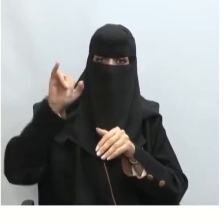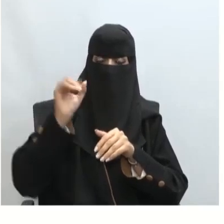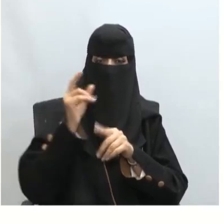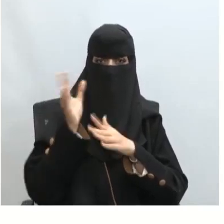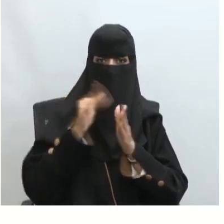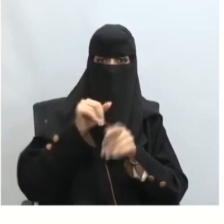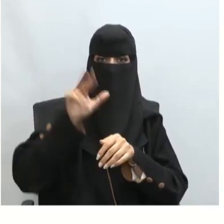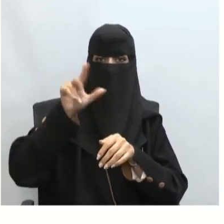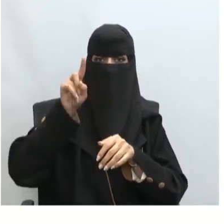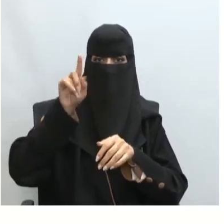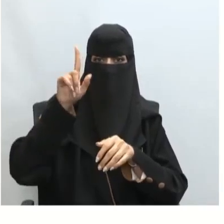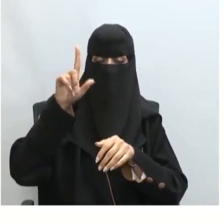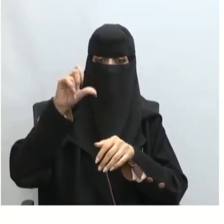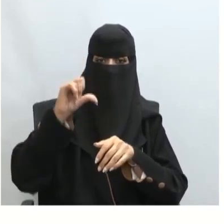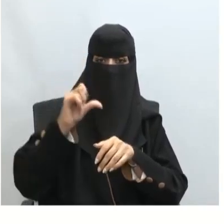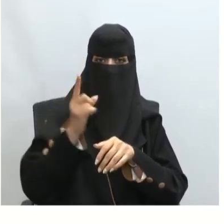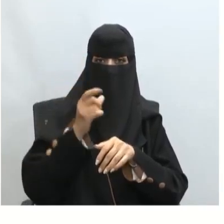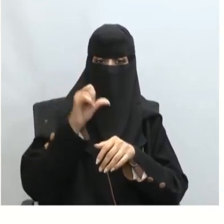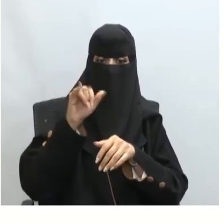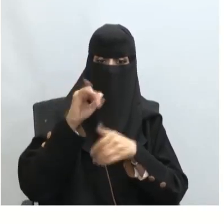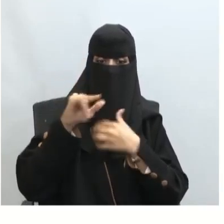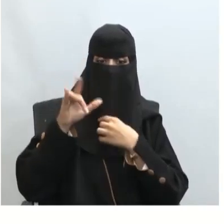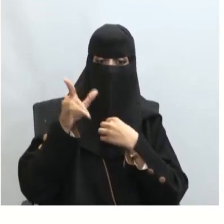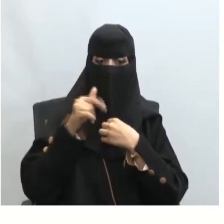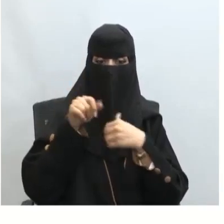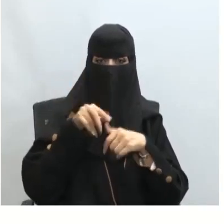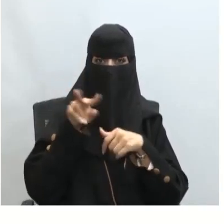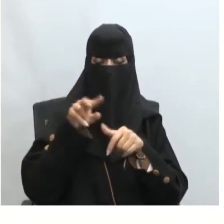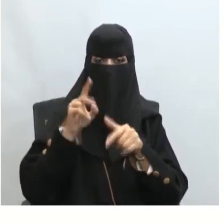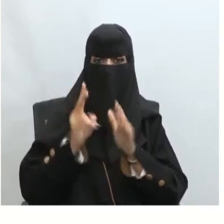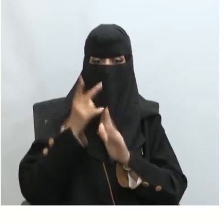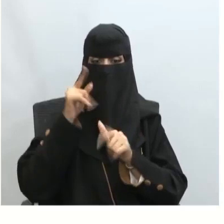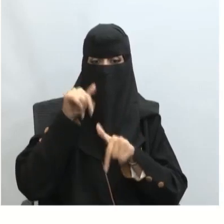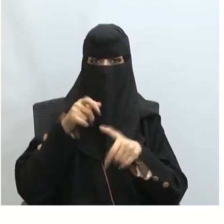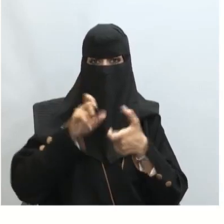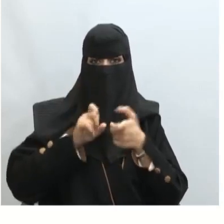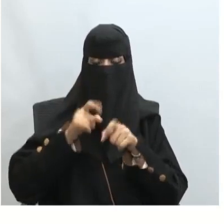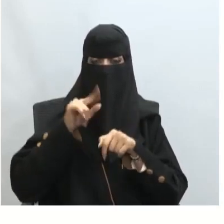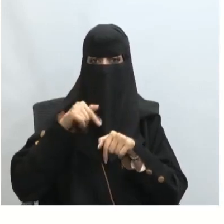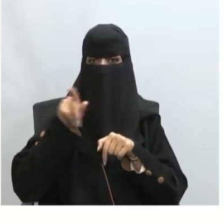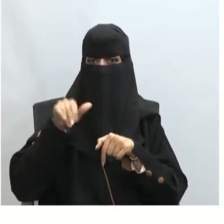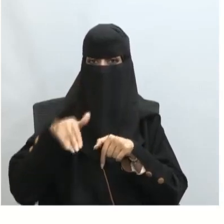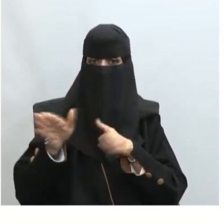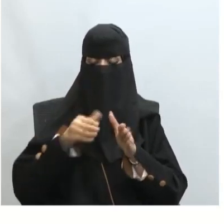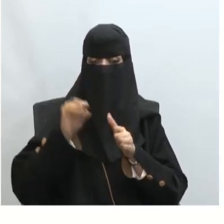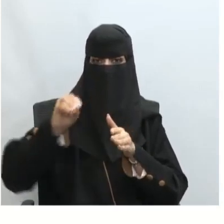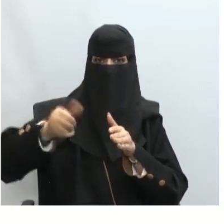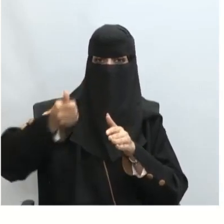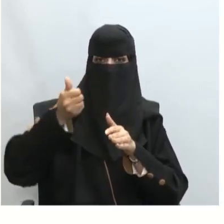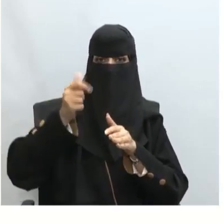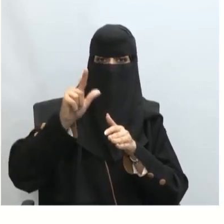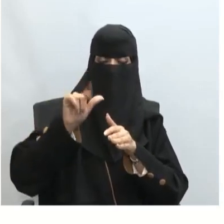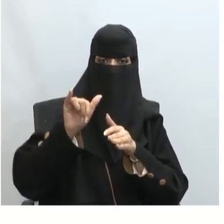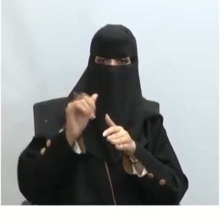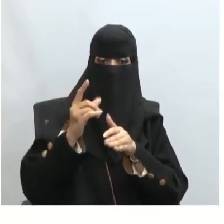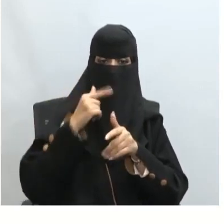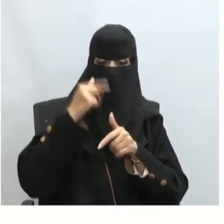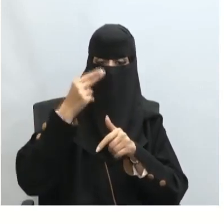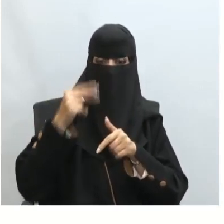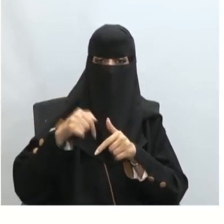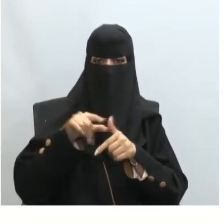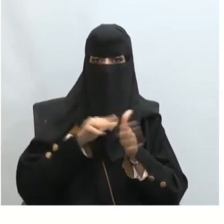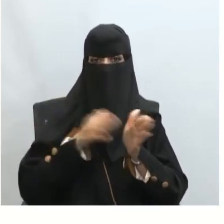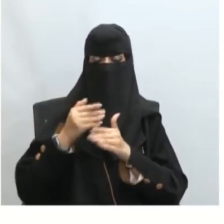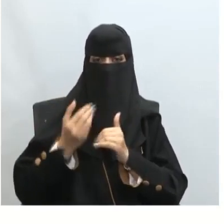لوجود الرابطه الثنائيه ستكون على الرابطه الثنائيه لتكوين هاليد الالكيل ثم ارسم